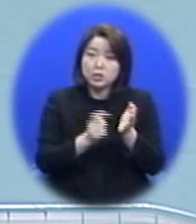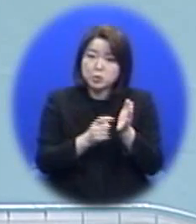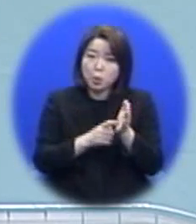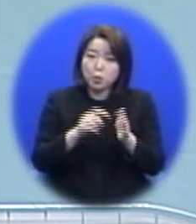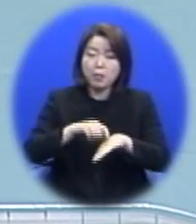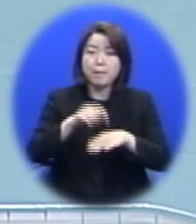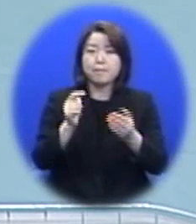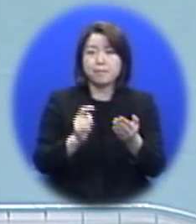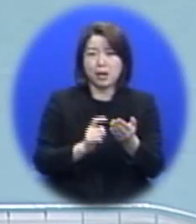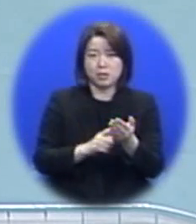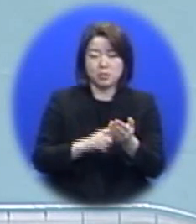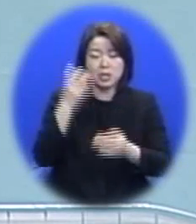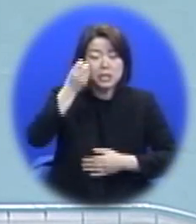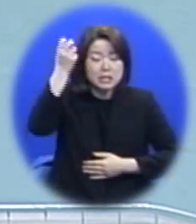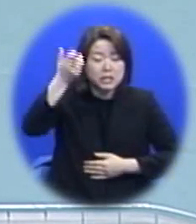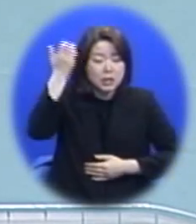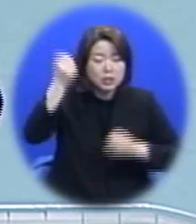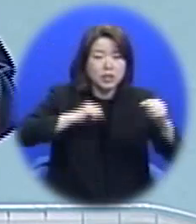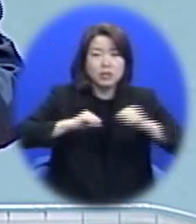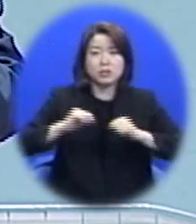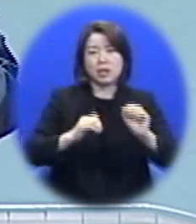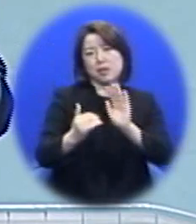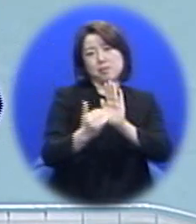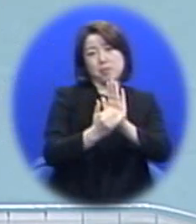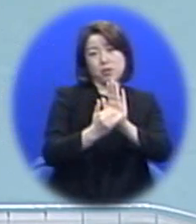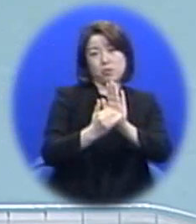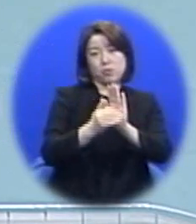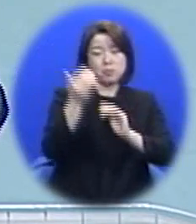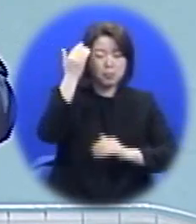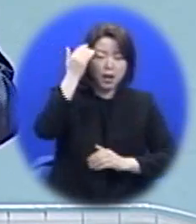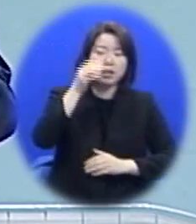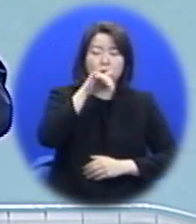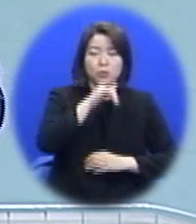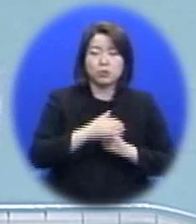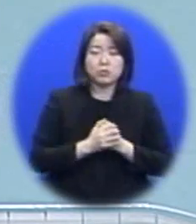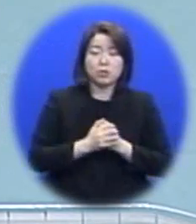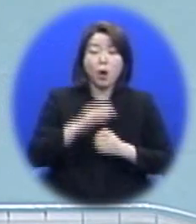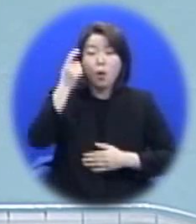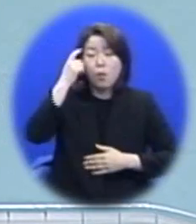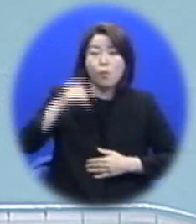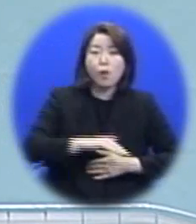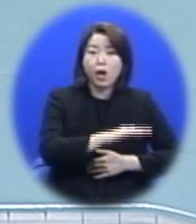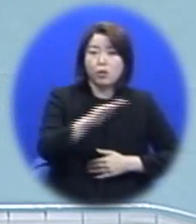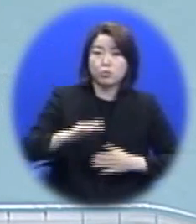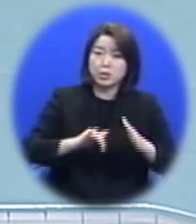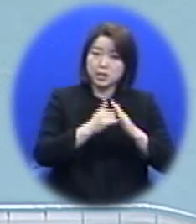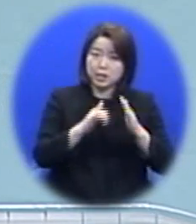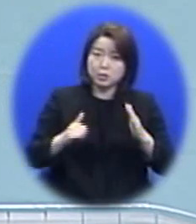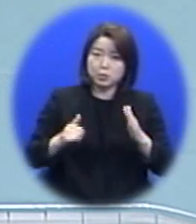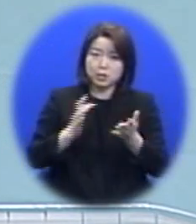역사를 가로막고 있는 겁니다. 왜 우리 가족이 이렇게 예수를 안 믿을까?